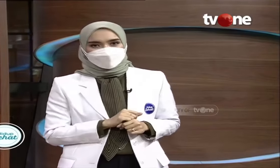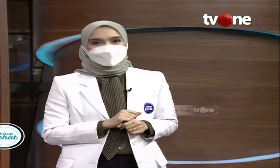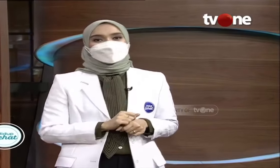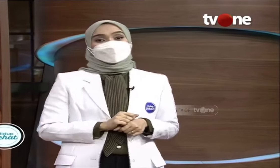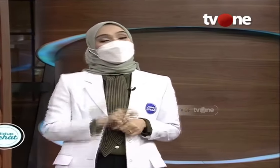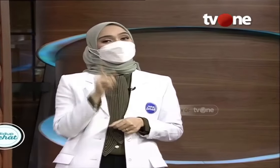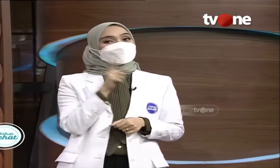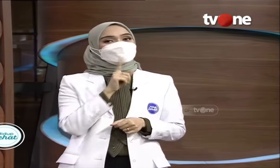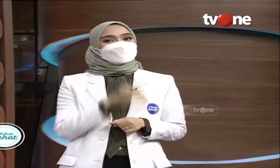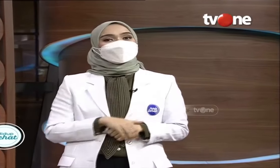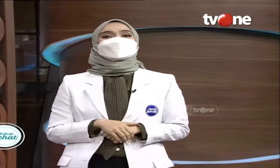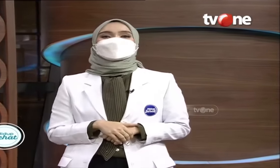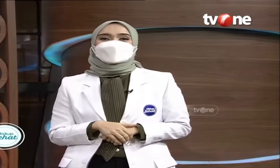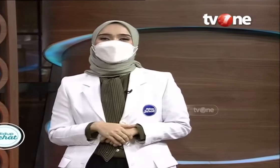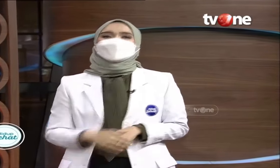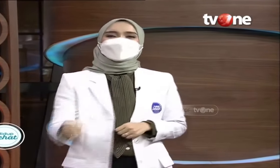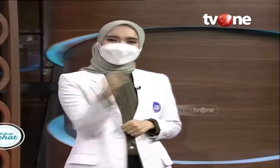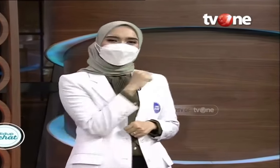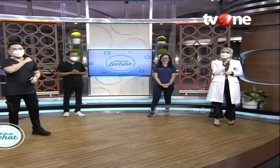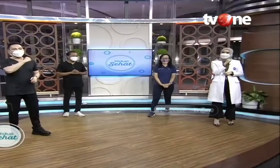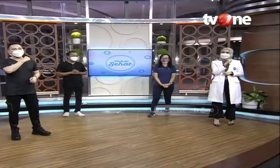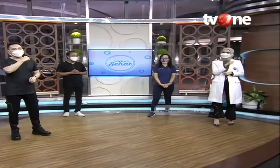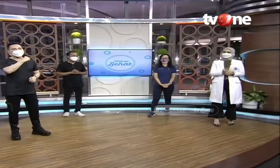yang benar ya jangan ke mana-mana tetap di hidup sehat